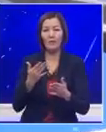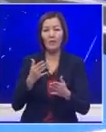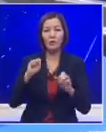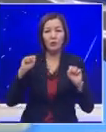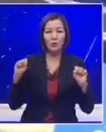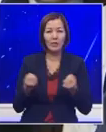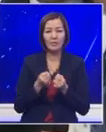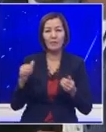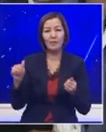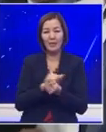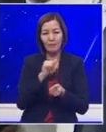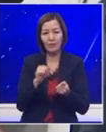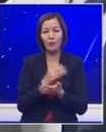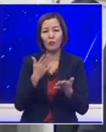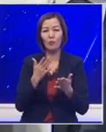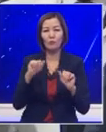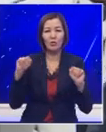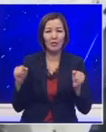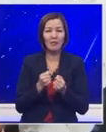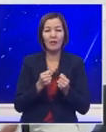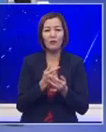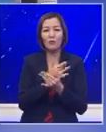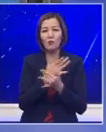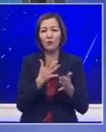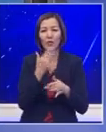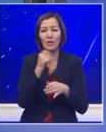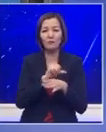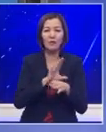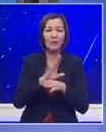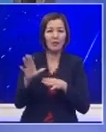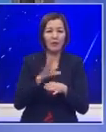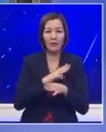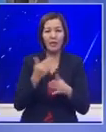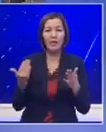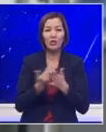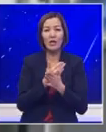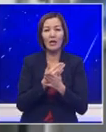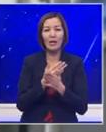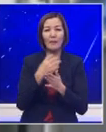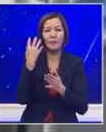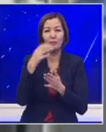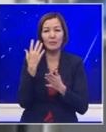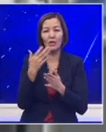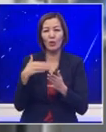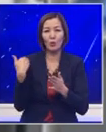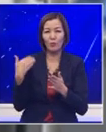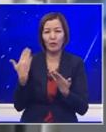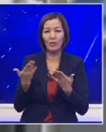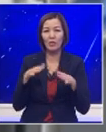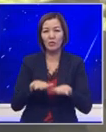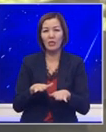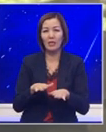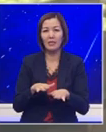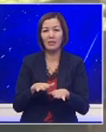Ол тоңазытып кептіру тәсілі. Мұздатылған өнімдер экспортқа бағытталған. Ал жаңа піскен жеміс-жидектер жергілікті